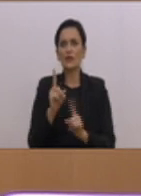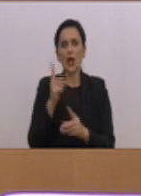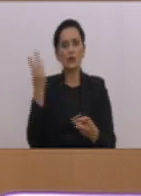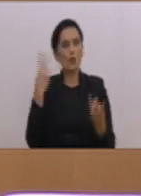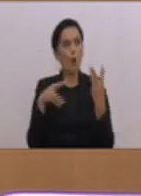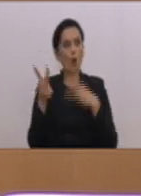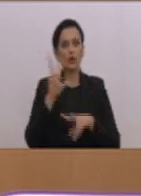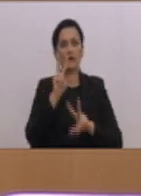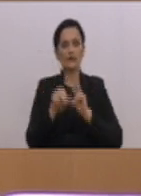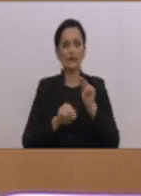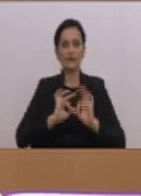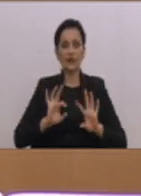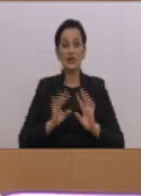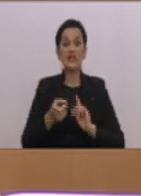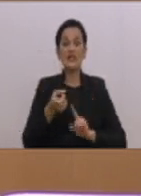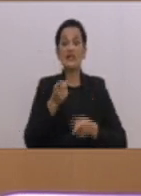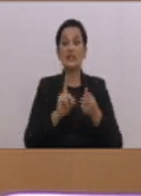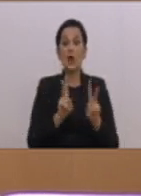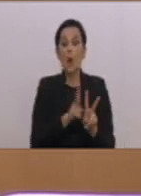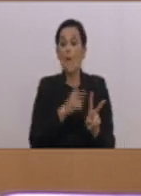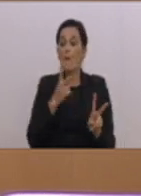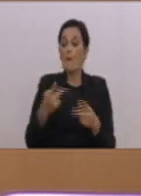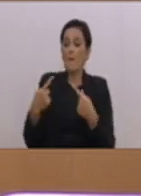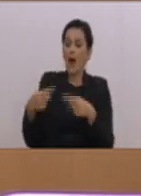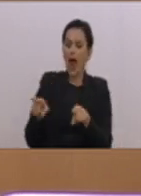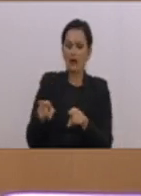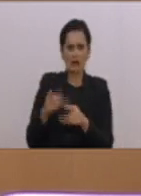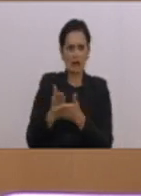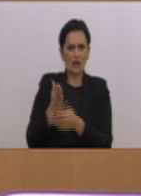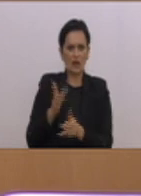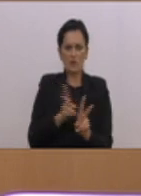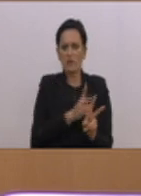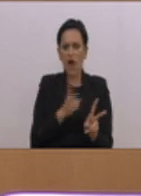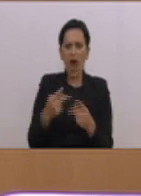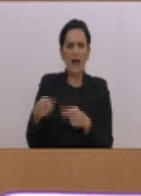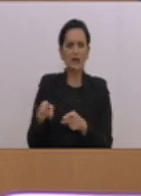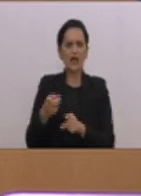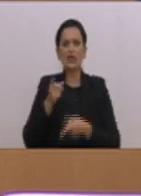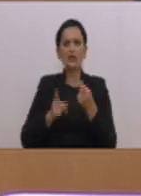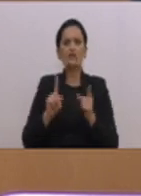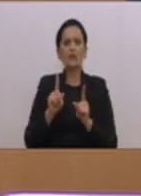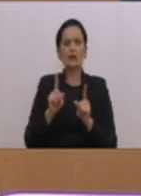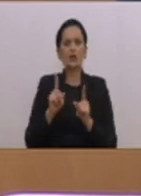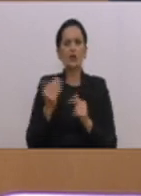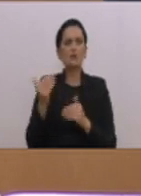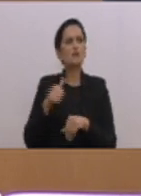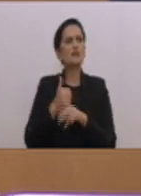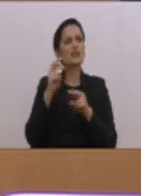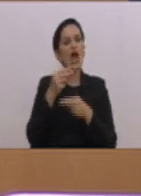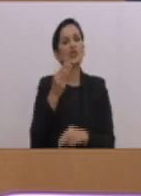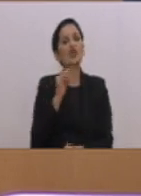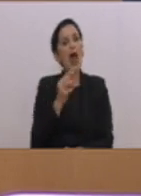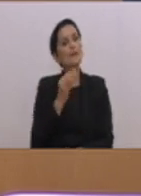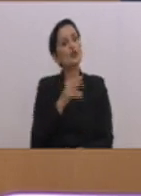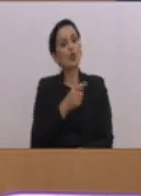მოდელირებით რეალობის, პარალელური რეალობის შექმნით, რომ მთავარი თემა იყოს ბაიდენს და შარმიშელს უნდა